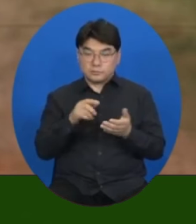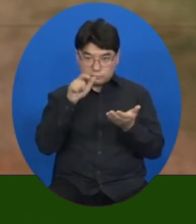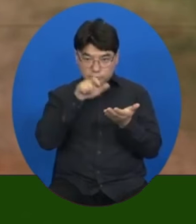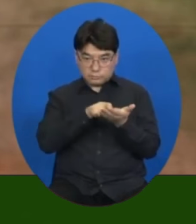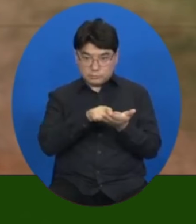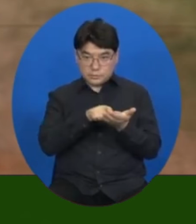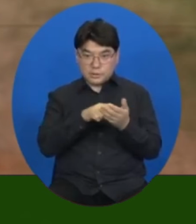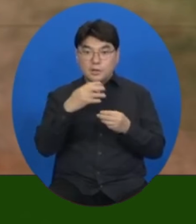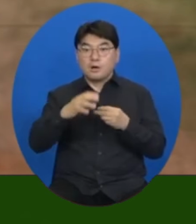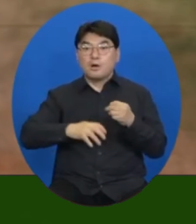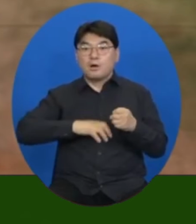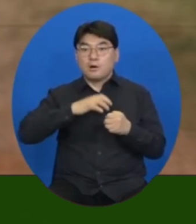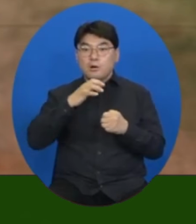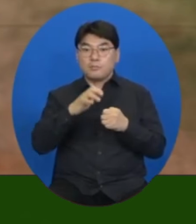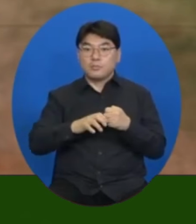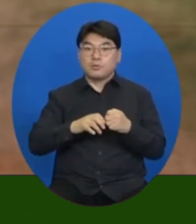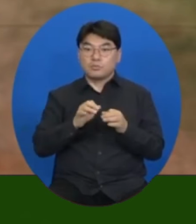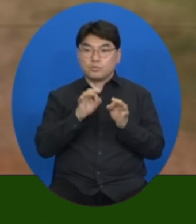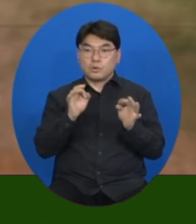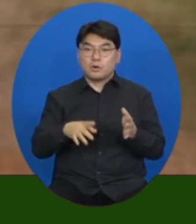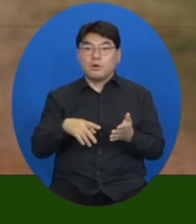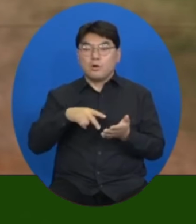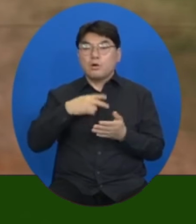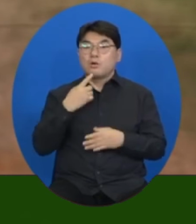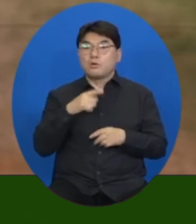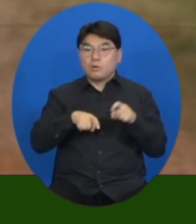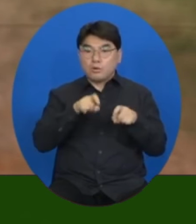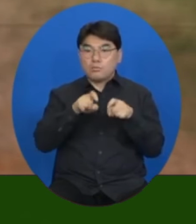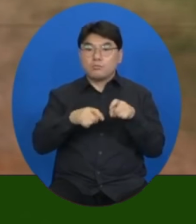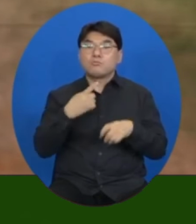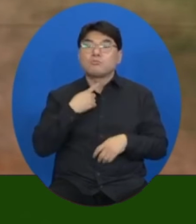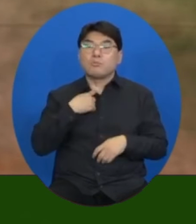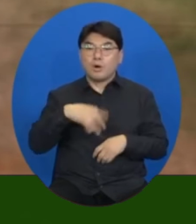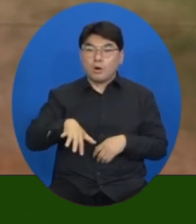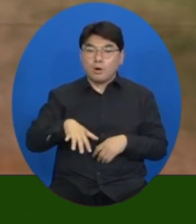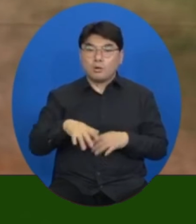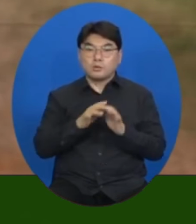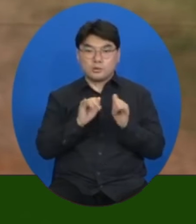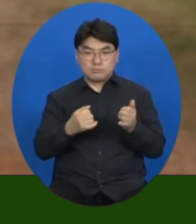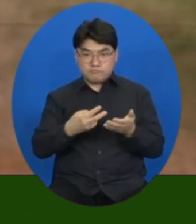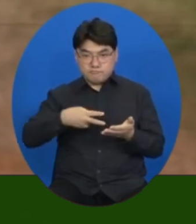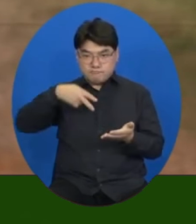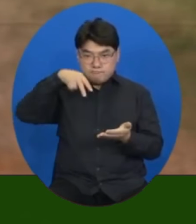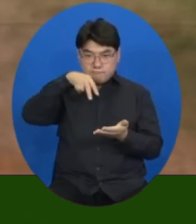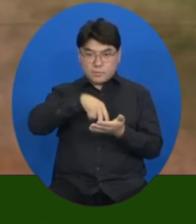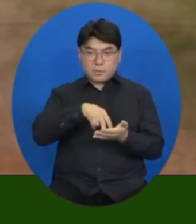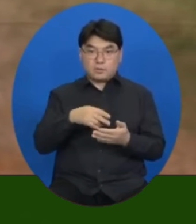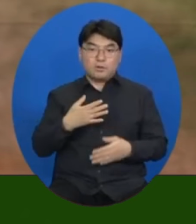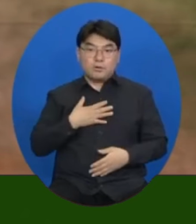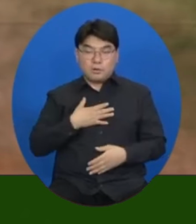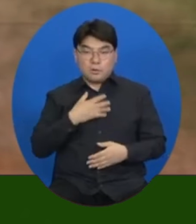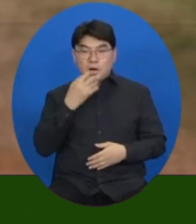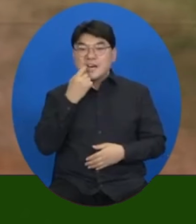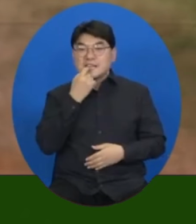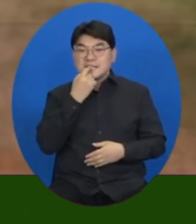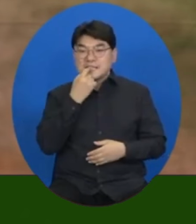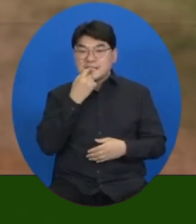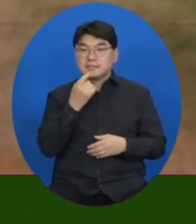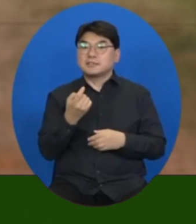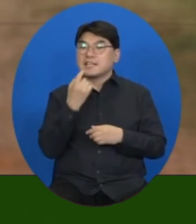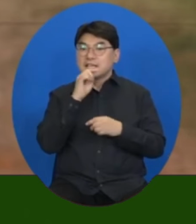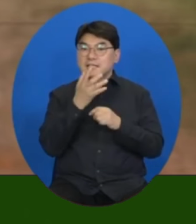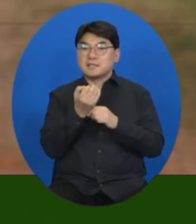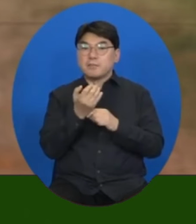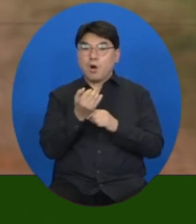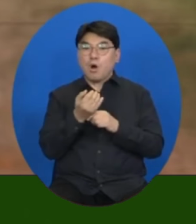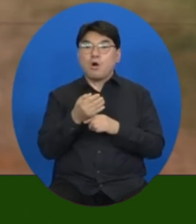일으키는데 응과 금은 내게 없지만 그러나 내게 있는 것으로 너에게 주노니 나사렛 예수 그리스도의